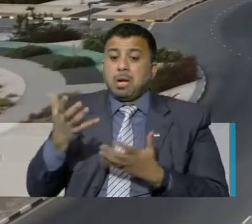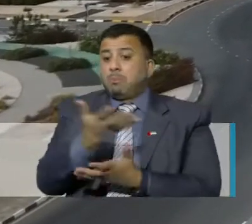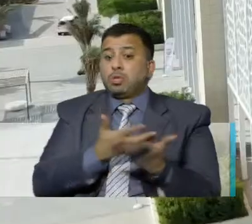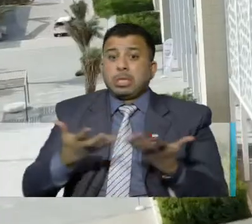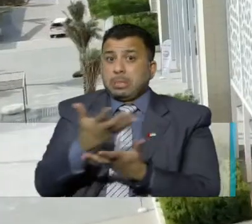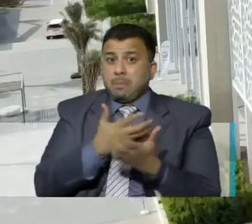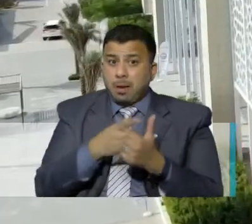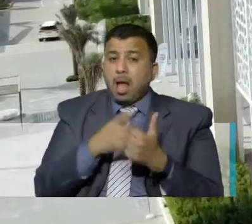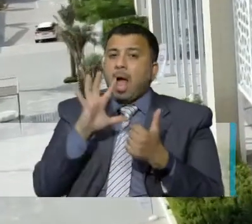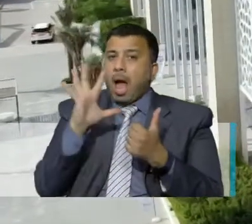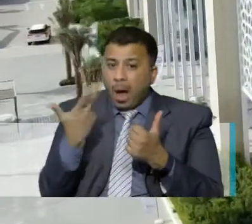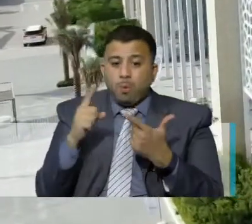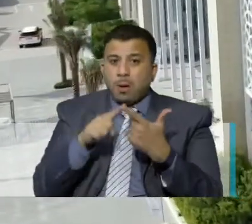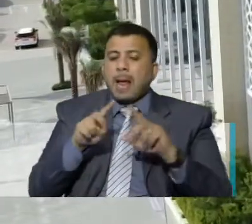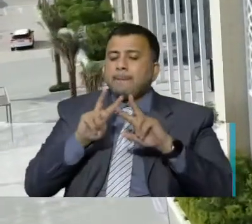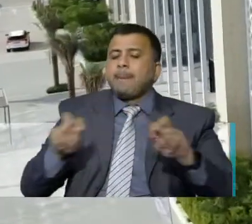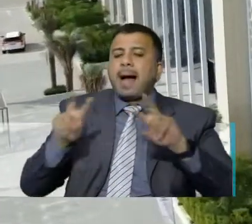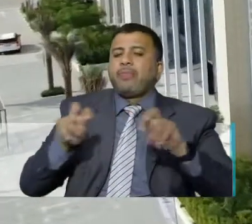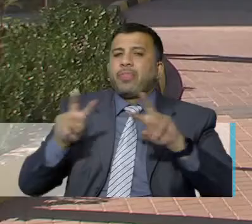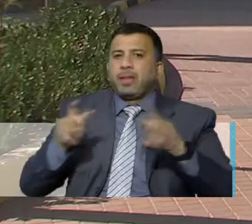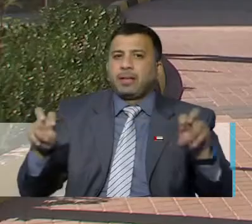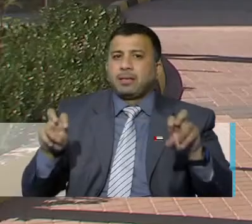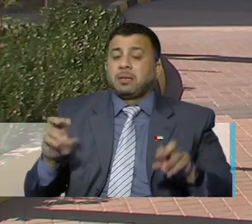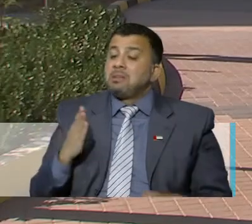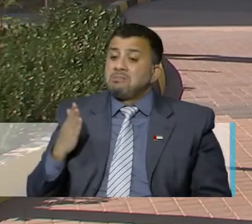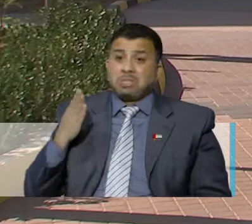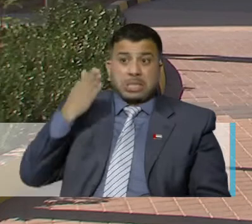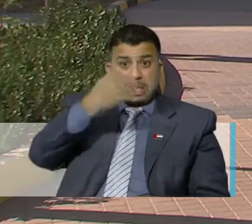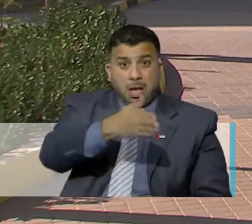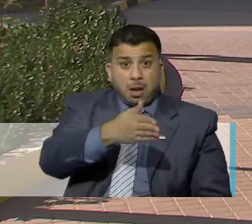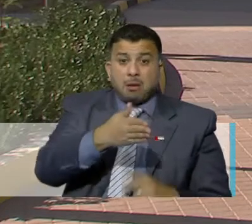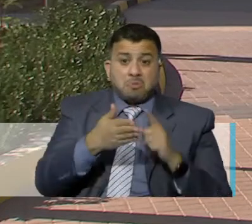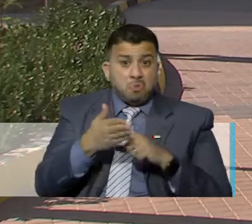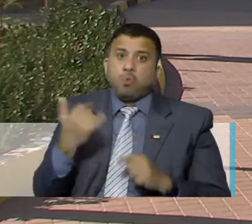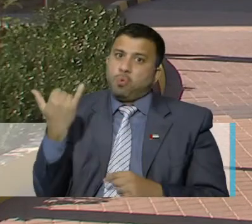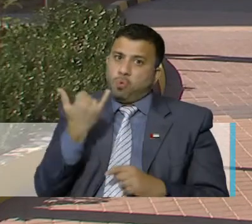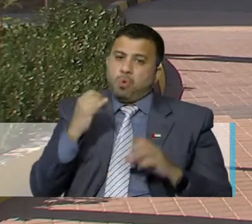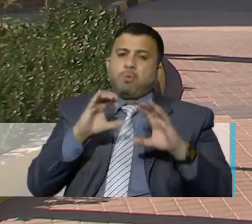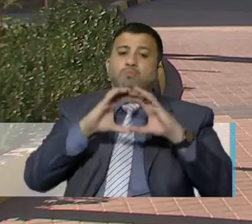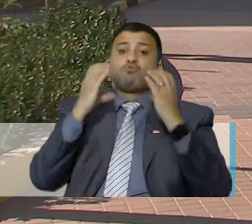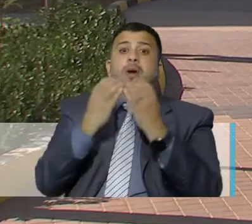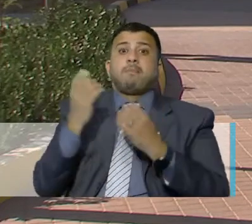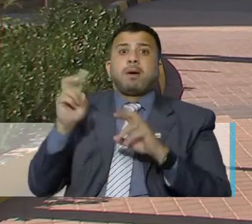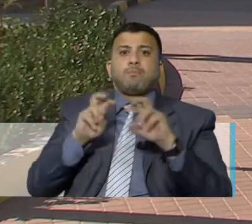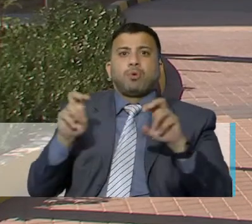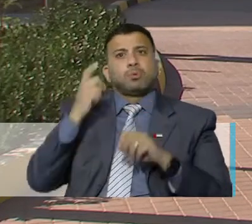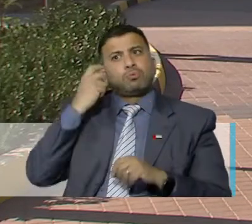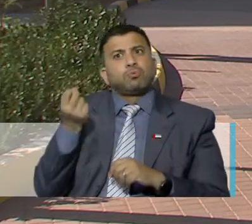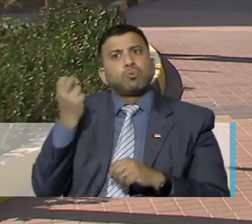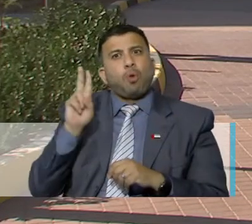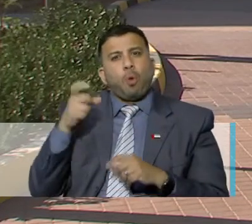المستثمرين أو الباحثين. زيارة تؤكد على أهمية مجمع الشارقة للبحوث والتكنولوجيا